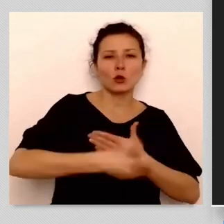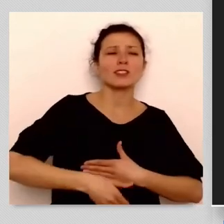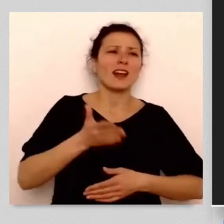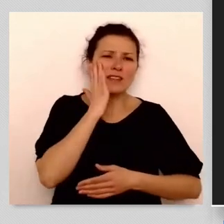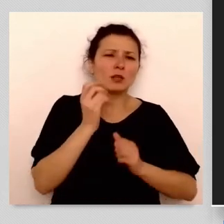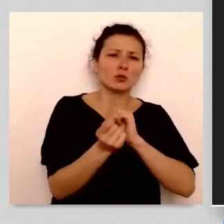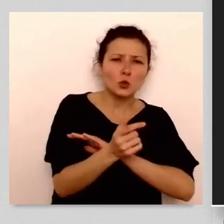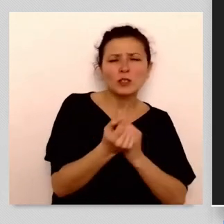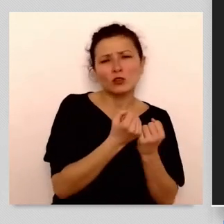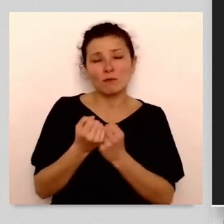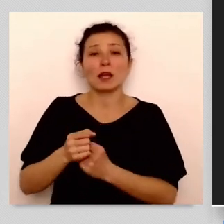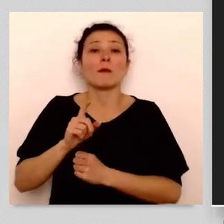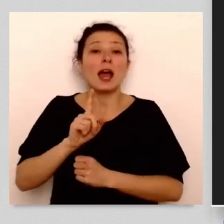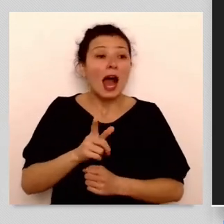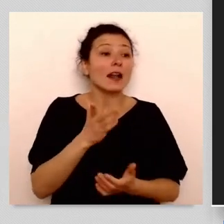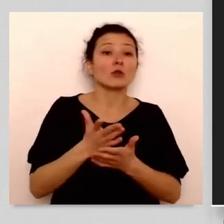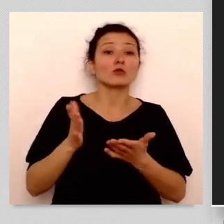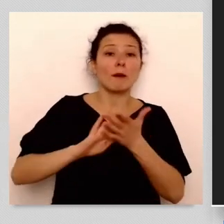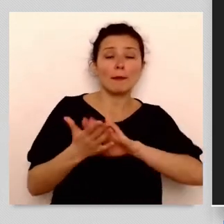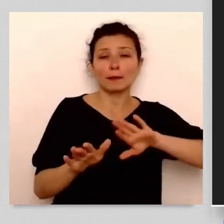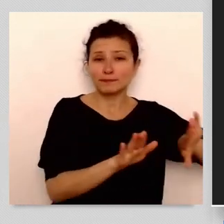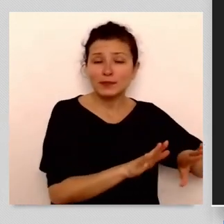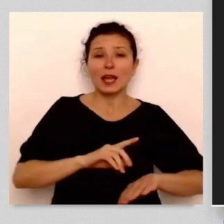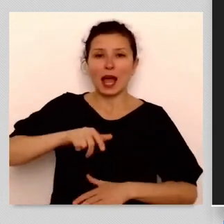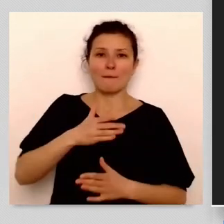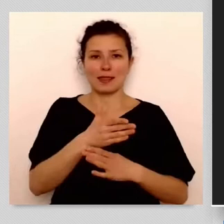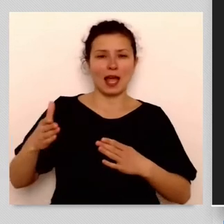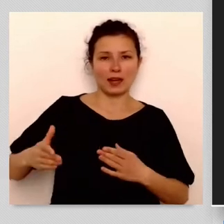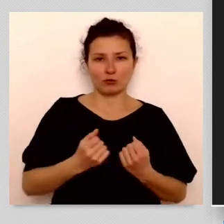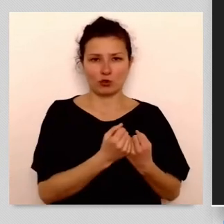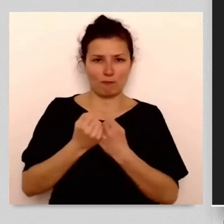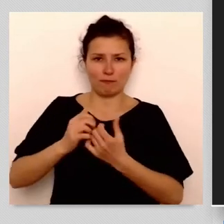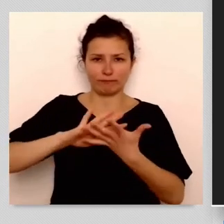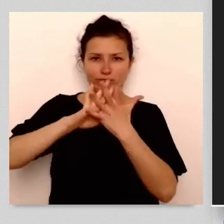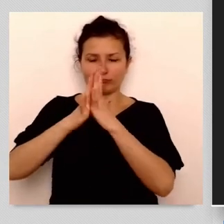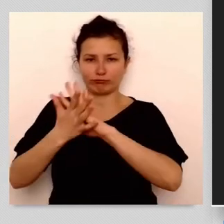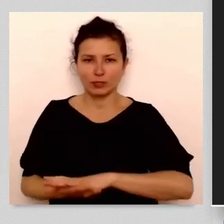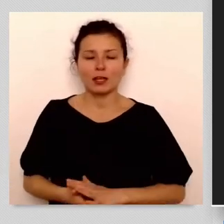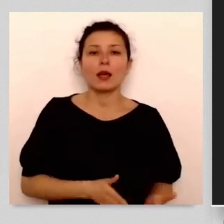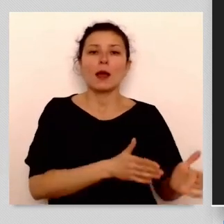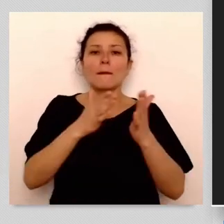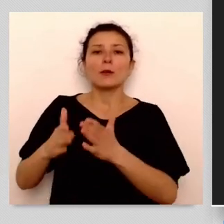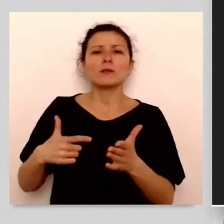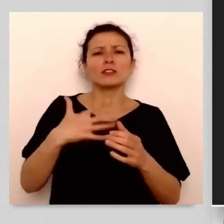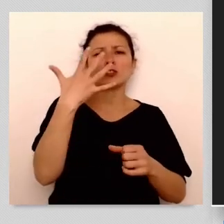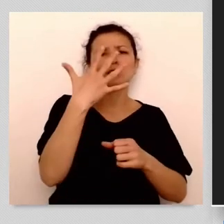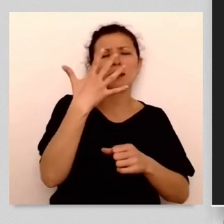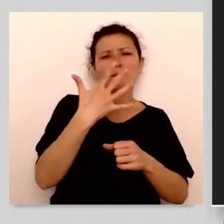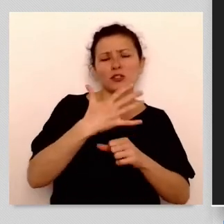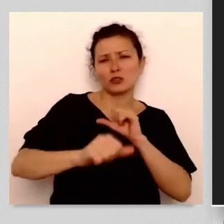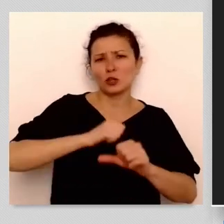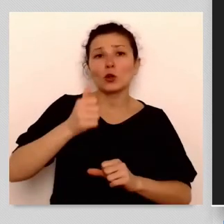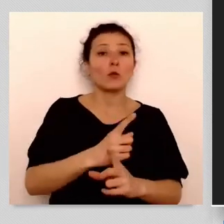Do 2050 osiągnięcie neutralności klimatycznej przez Polskę. To są nasze główne